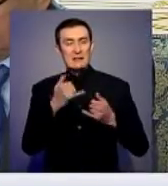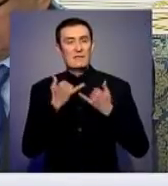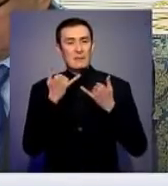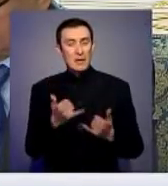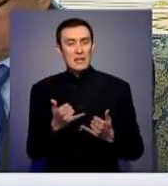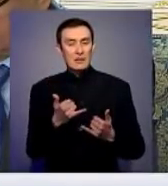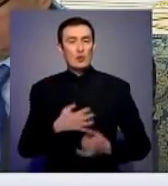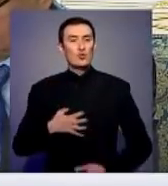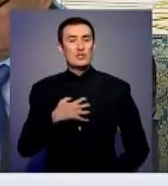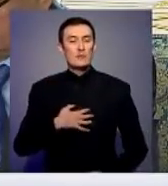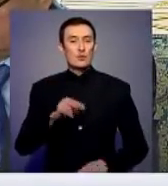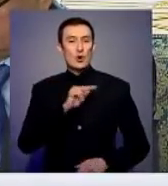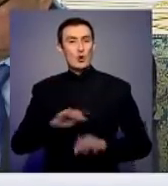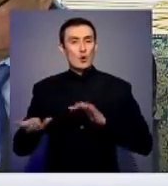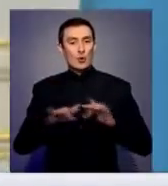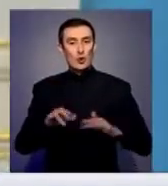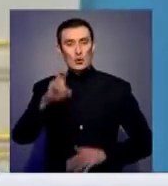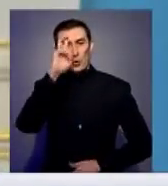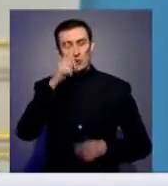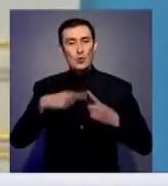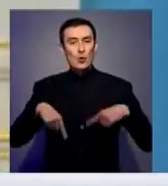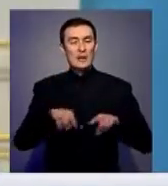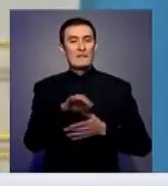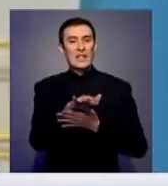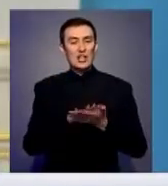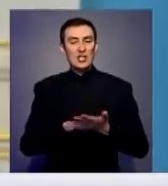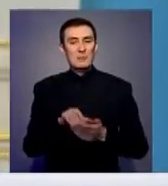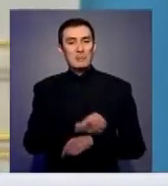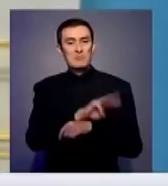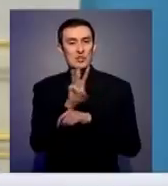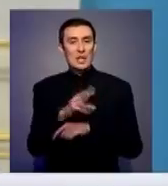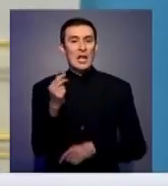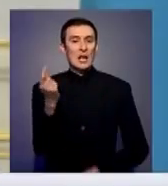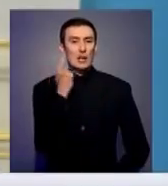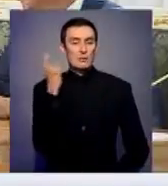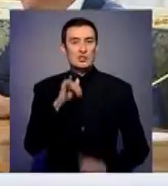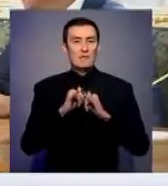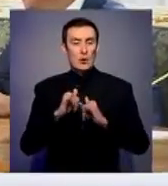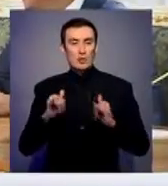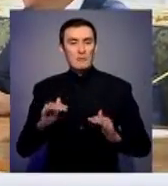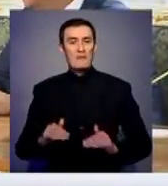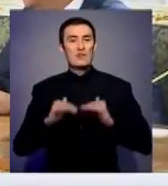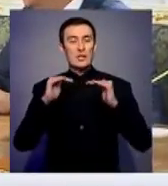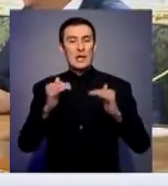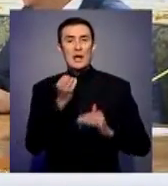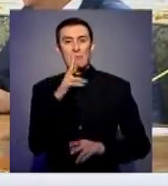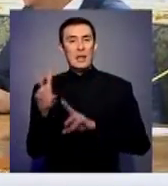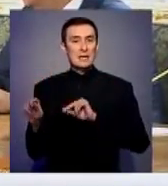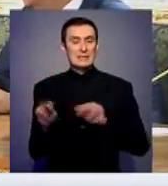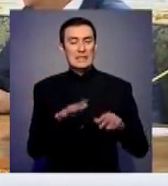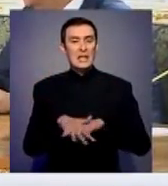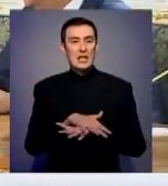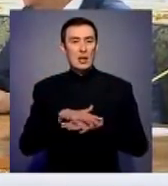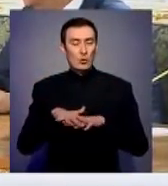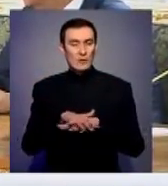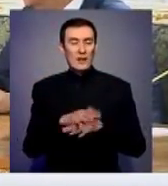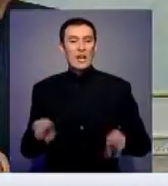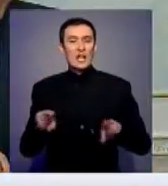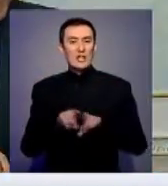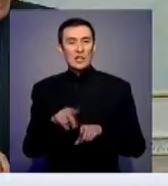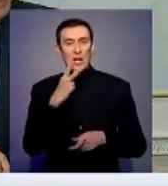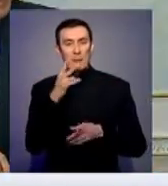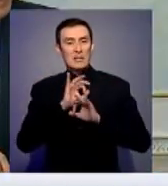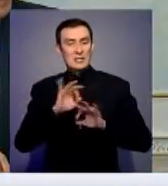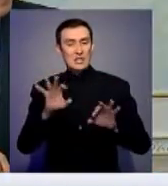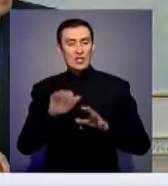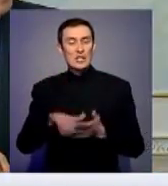акцентировал внимание на ключевой роли госоргана в дальнейшем обеспечении экономического роста и повышении благосостояния народа, а также